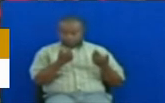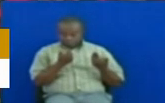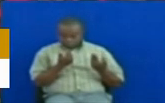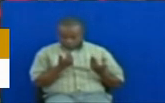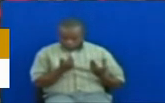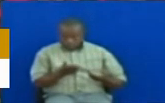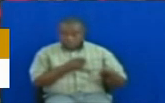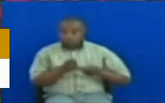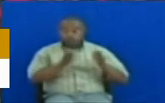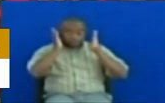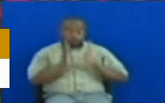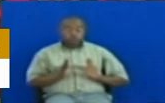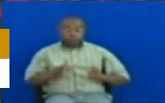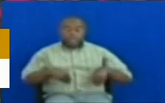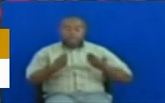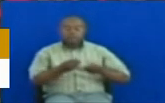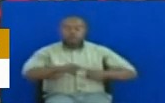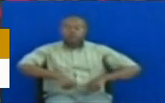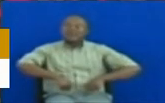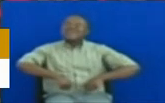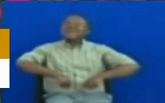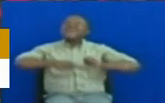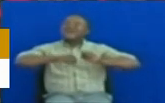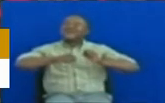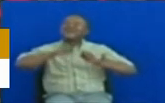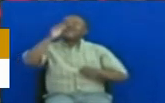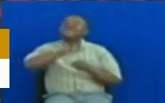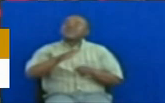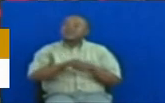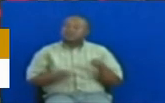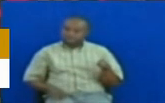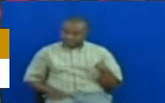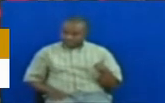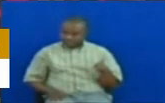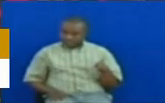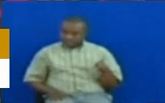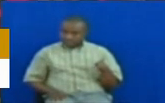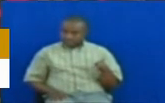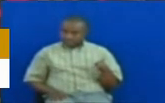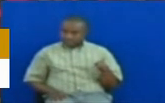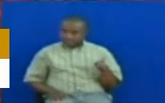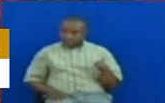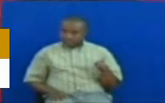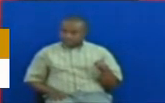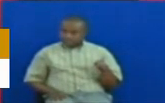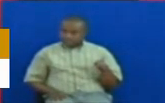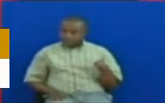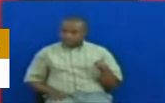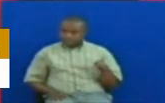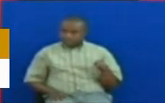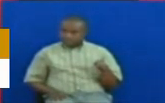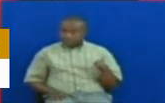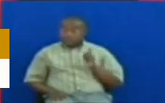madaraka makubwa sana. Kwa sababu tunazungumzia tunaunda mtu ana mamlaka huyo,